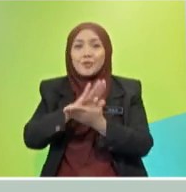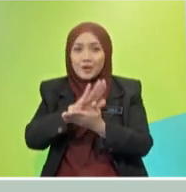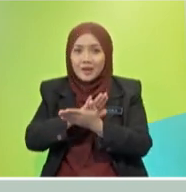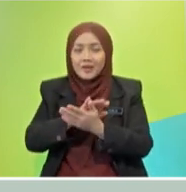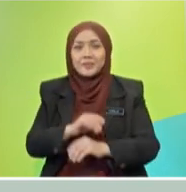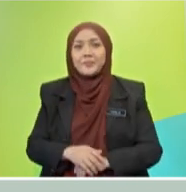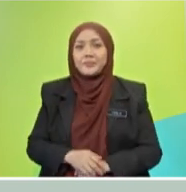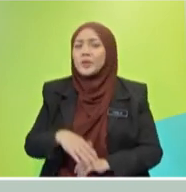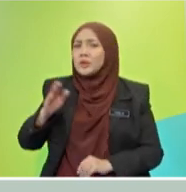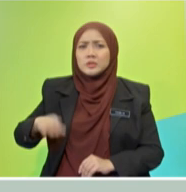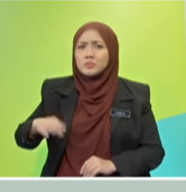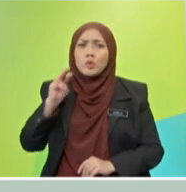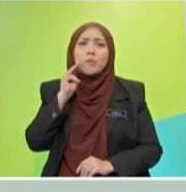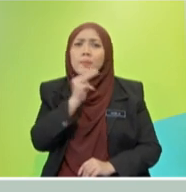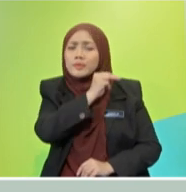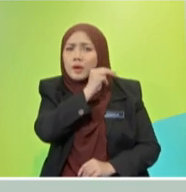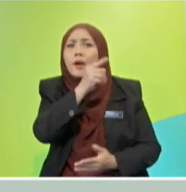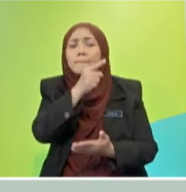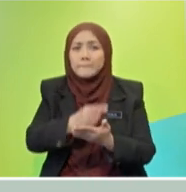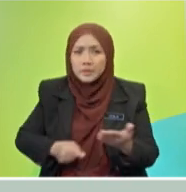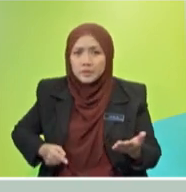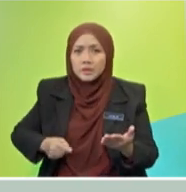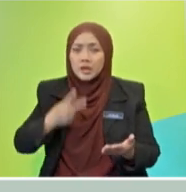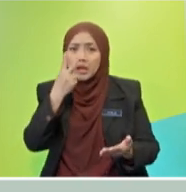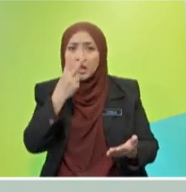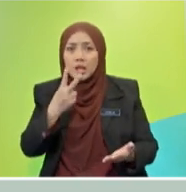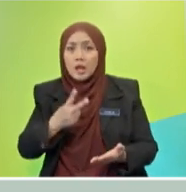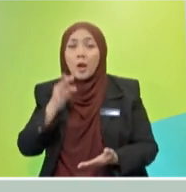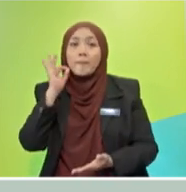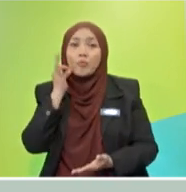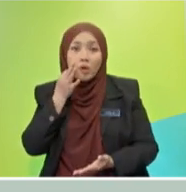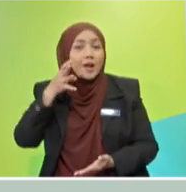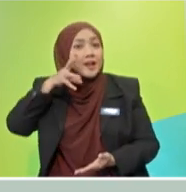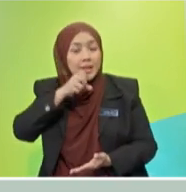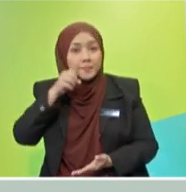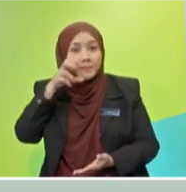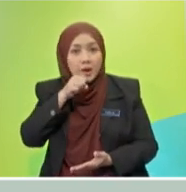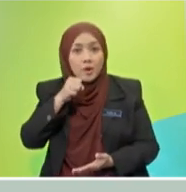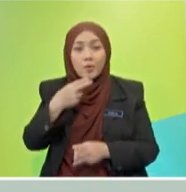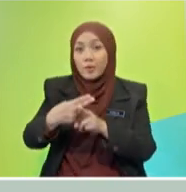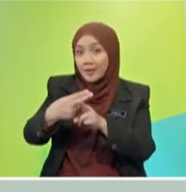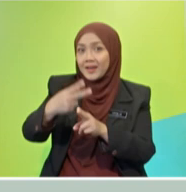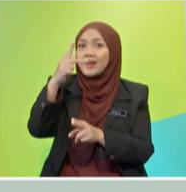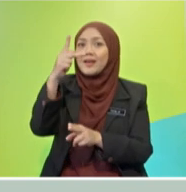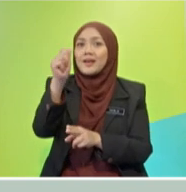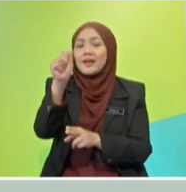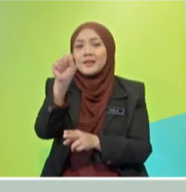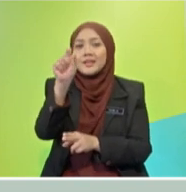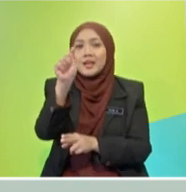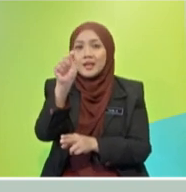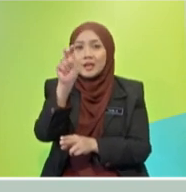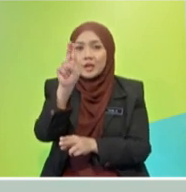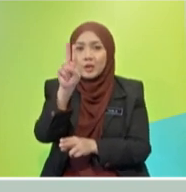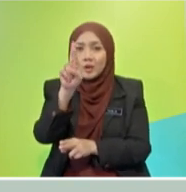sebelum matang macam mana ya Tengok buah Limau kasturi Oke terima kasih 10